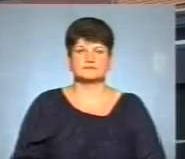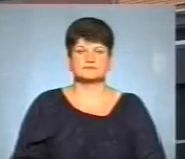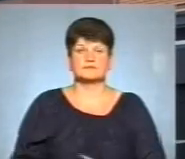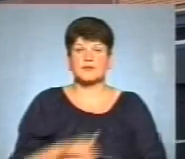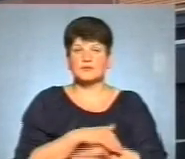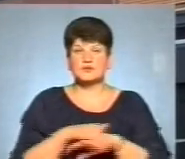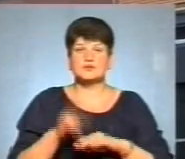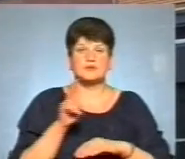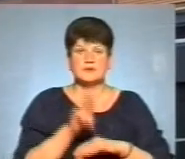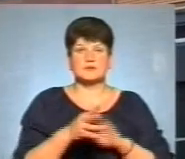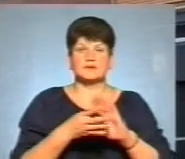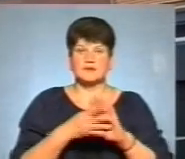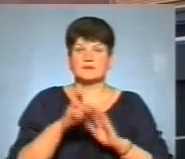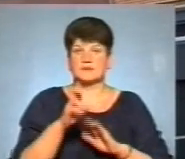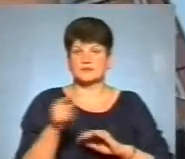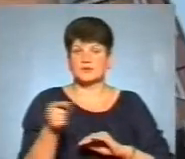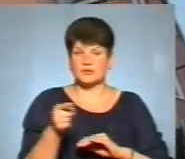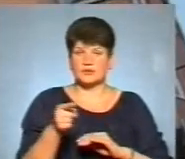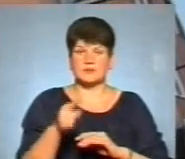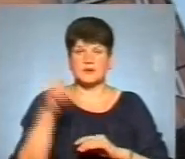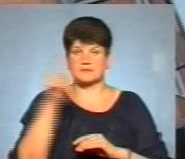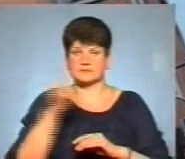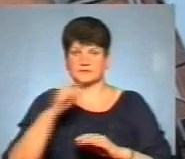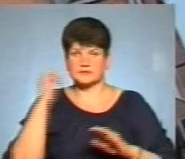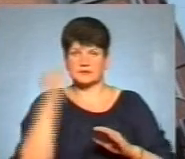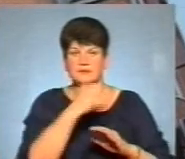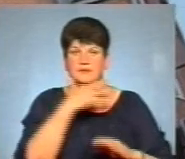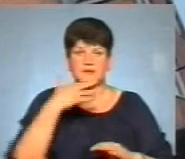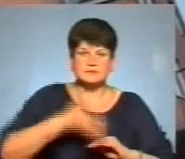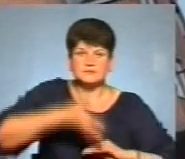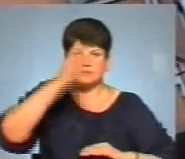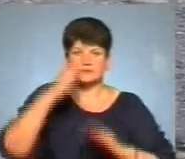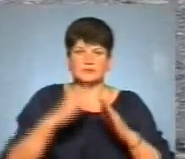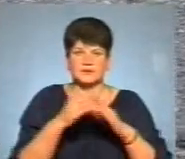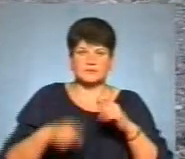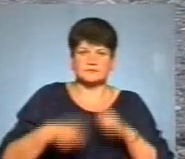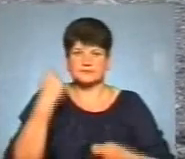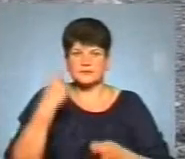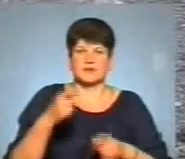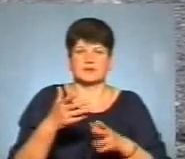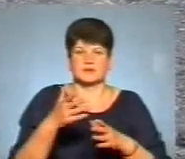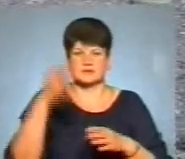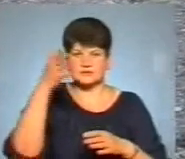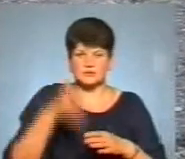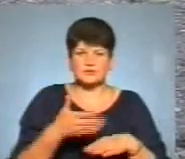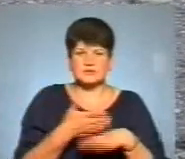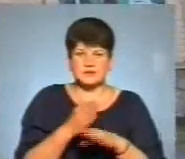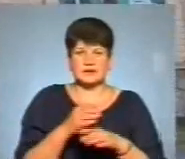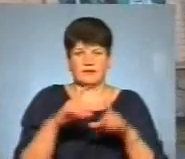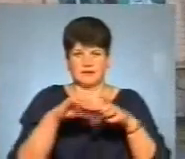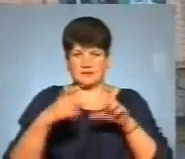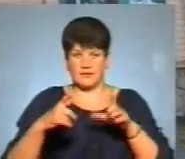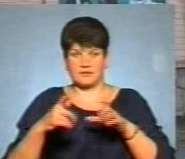На вулиці Тролейбусна 9Б у Тернополі блискавка влучила у багатоповерхівку і пошкодила стіну. Частина цегли відкололася і полетіла разом